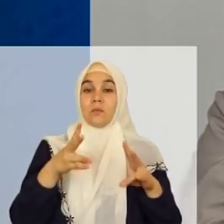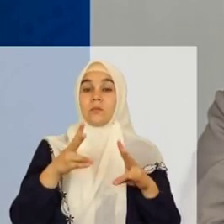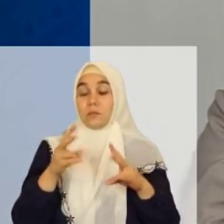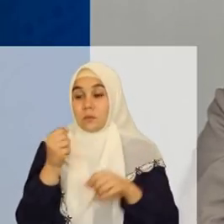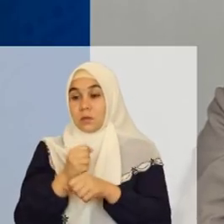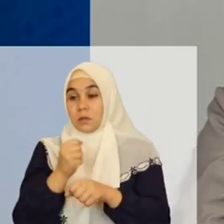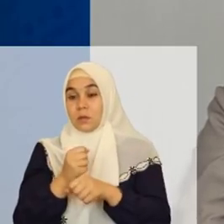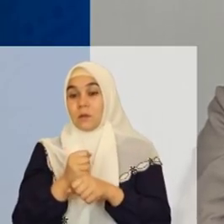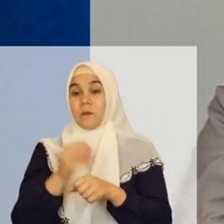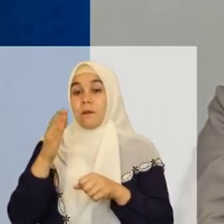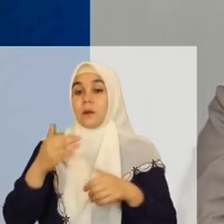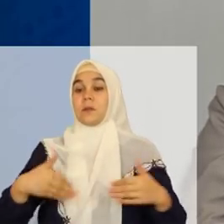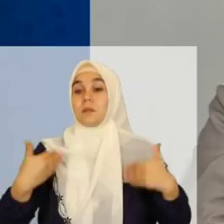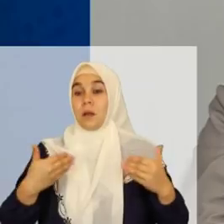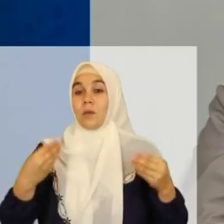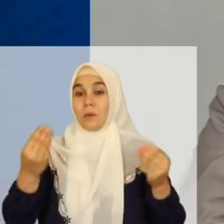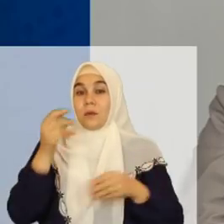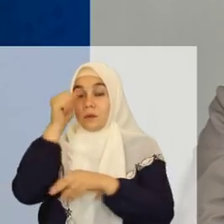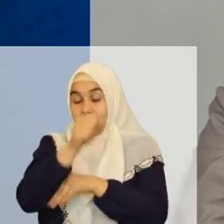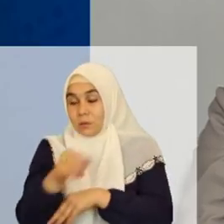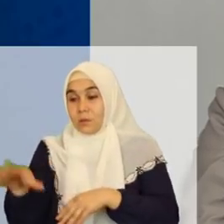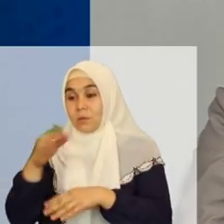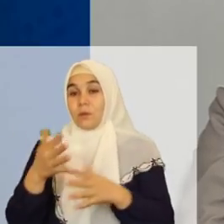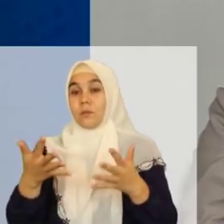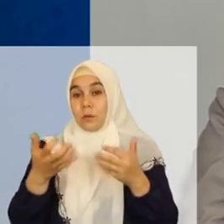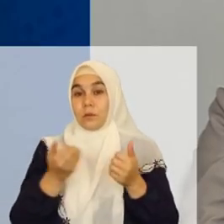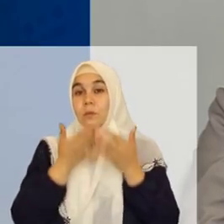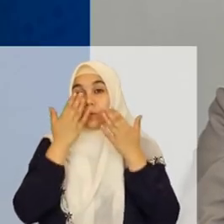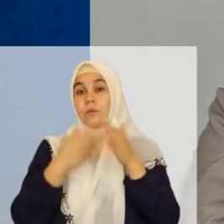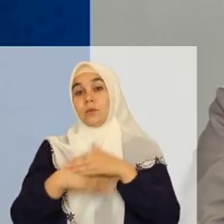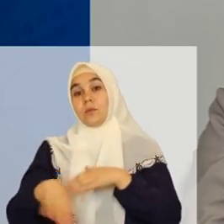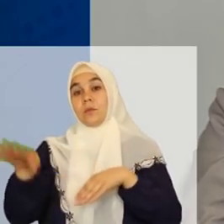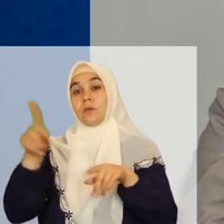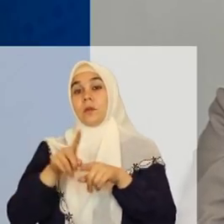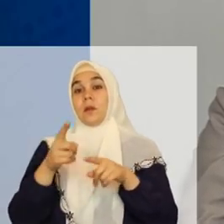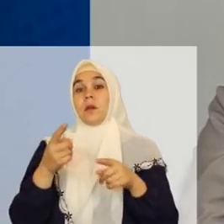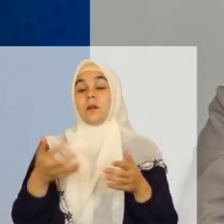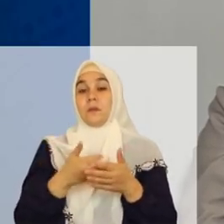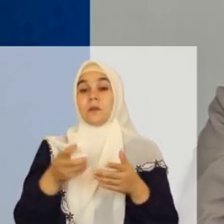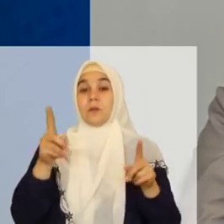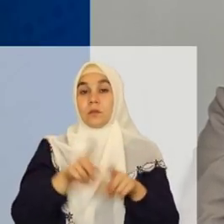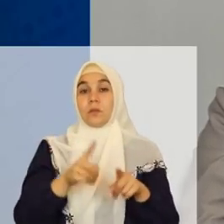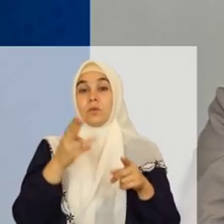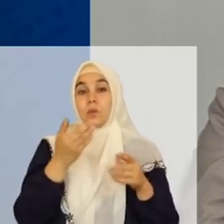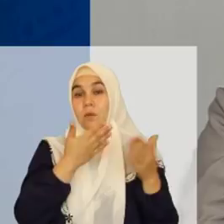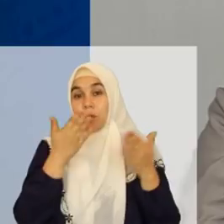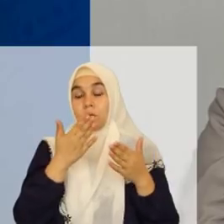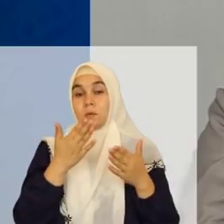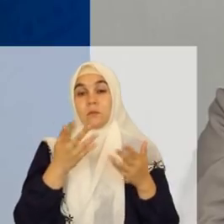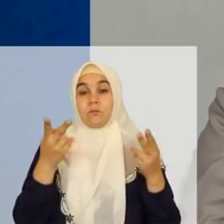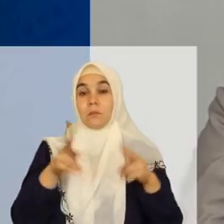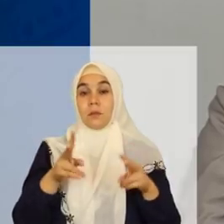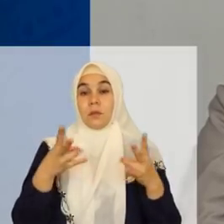topsinda, farzga salom bergandan keyin ko'pchilik bilan duosini qilib turib ketaveradi, o'zi kamini o'qib, sunnatni o'qishga imkon